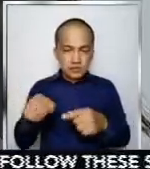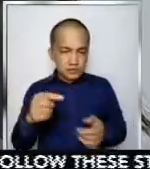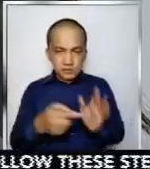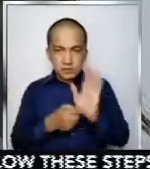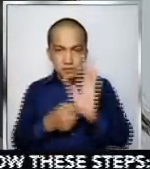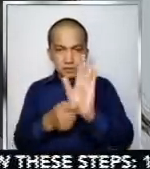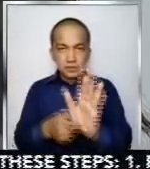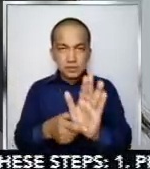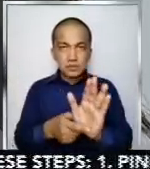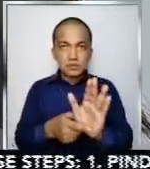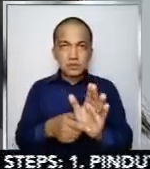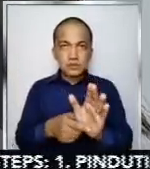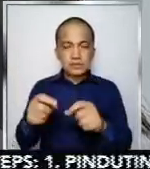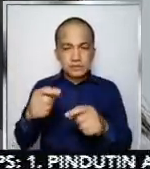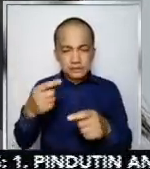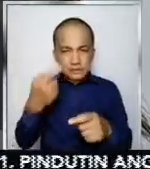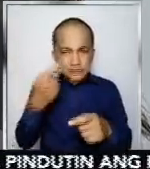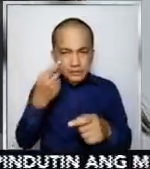nagte-test or